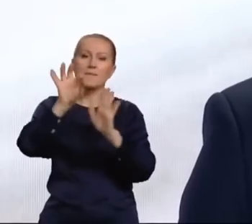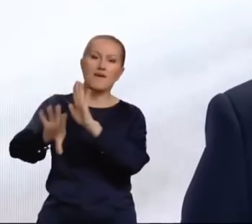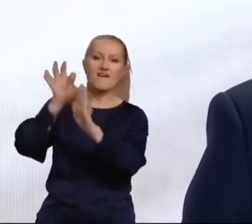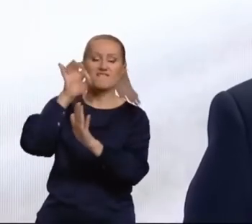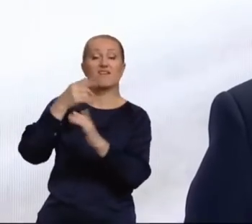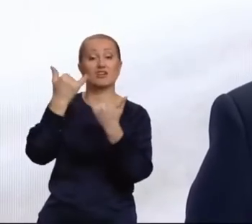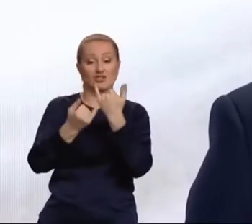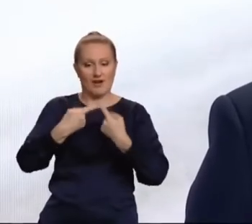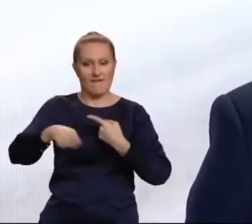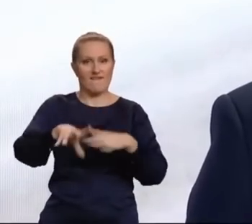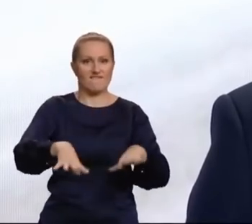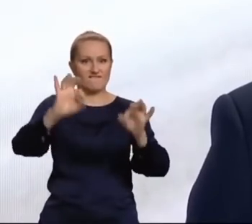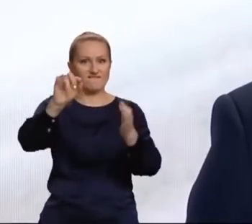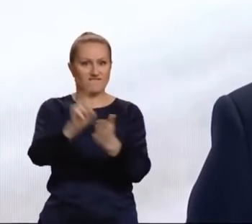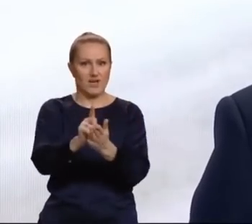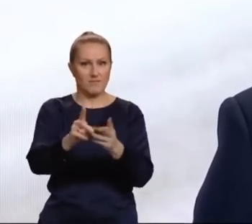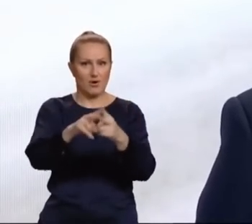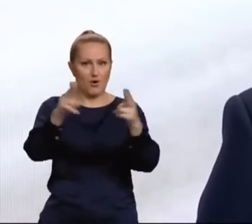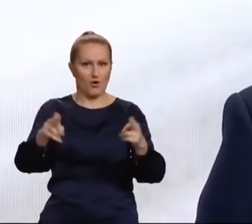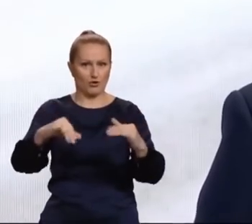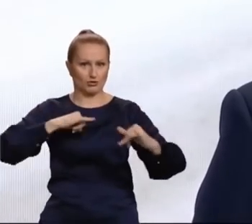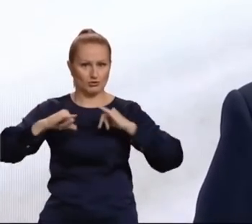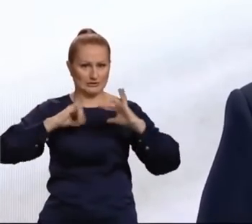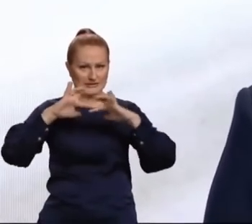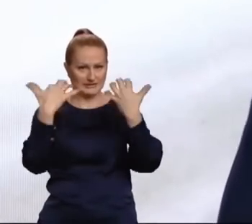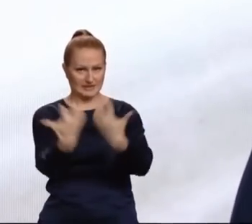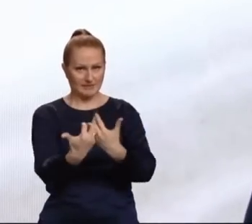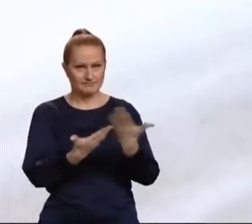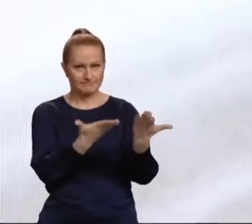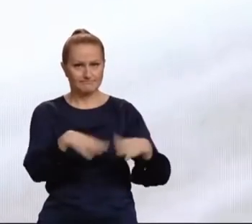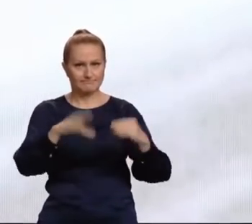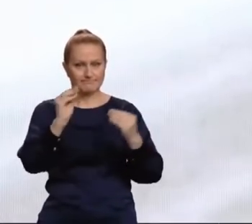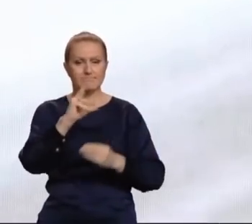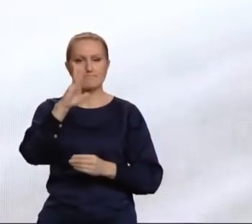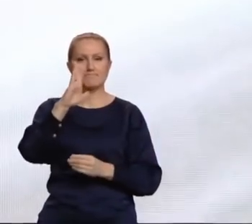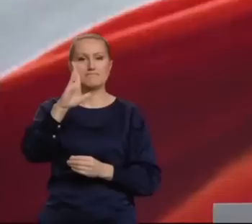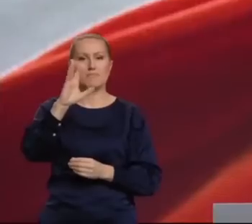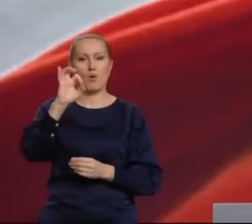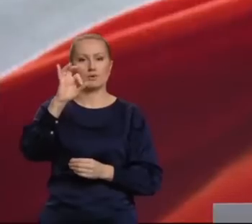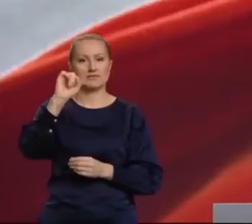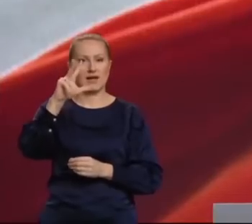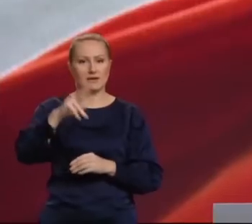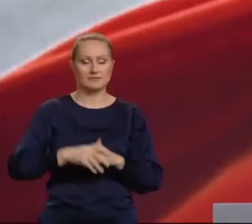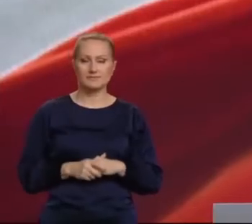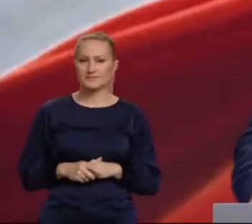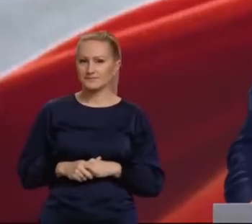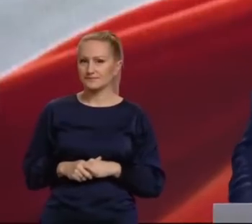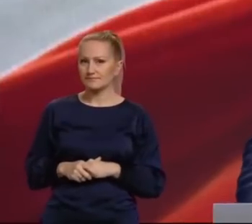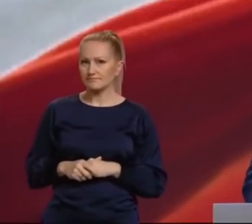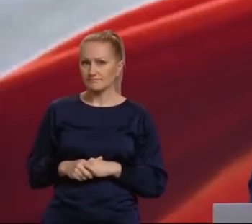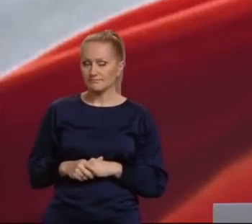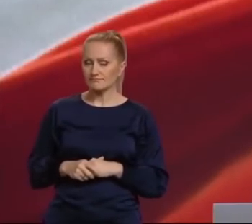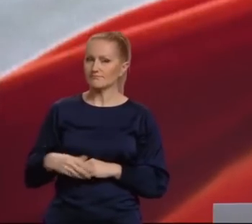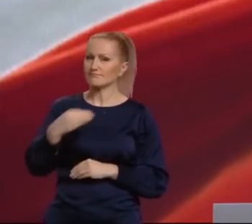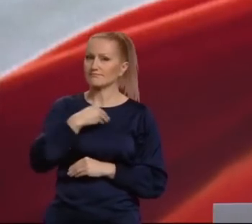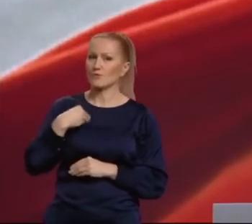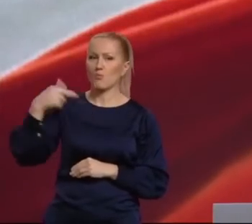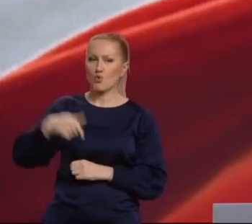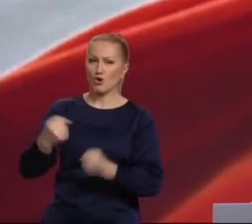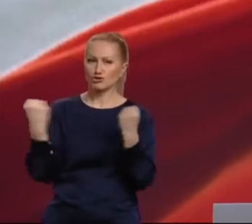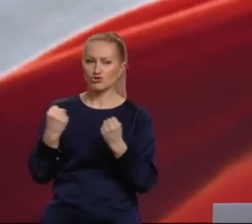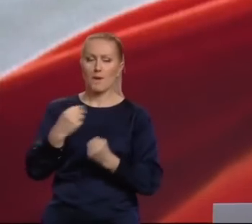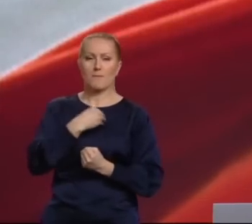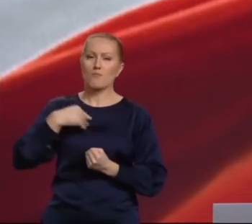w zbliżającej się kadencji Sejmu? Polish smile, tak, Polish smile to jest odwrócony uśmiech. Polska musi być silna, Polska musi